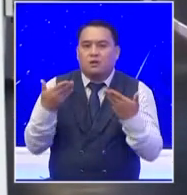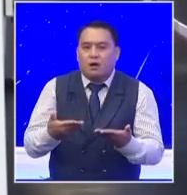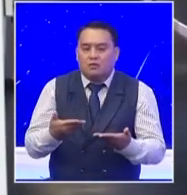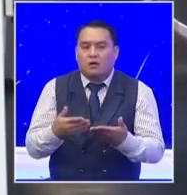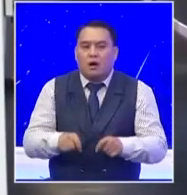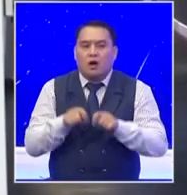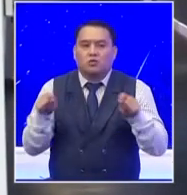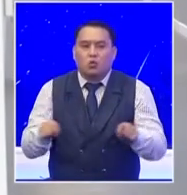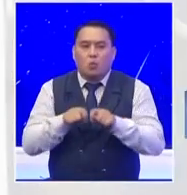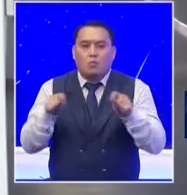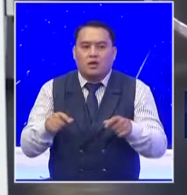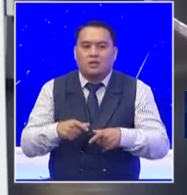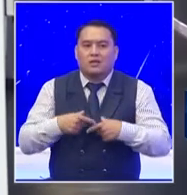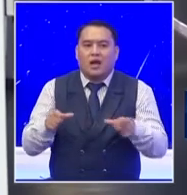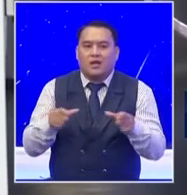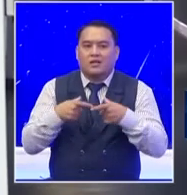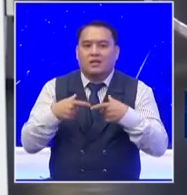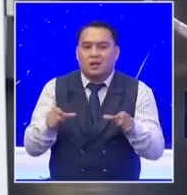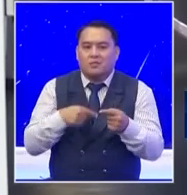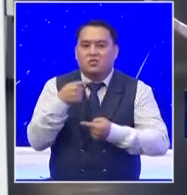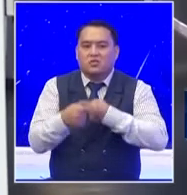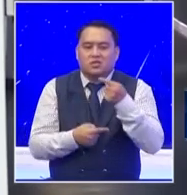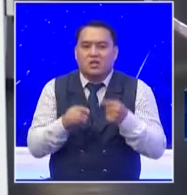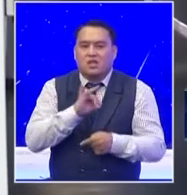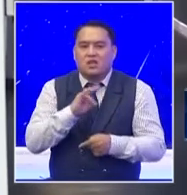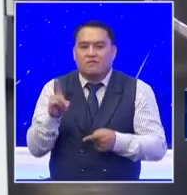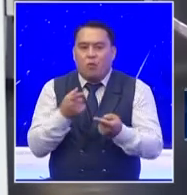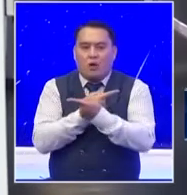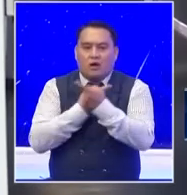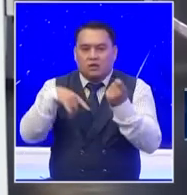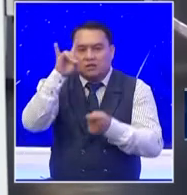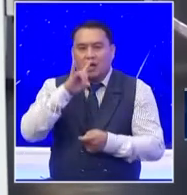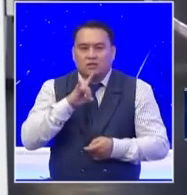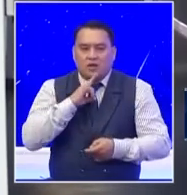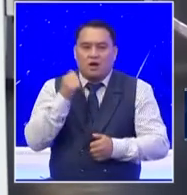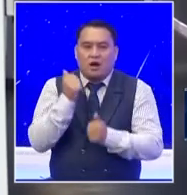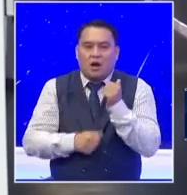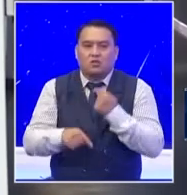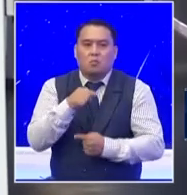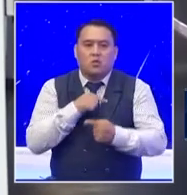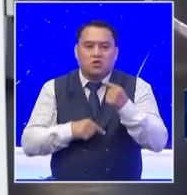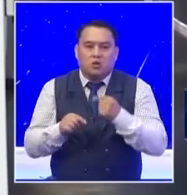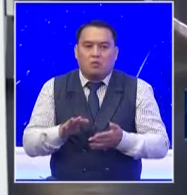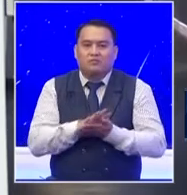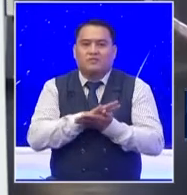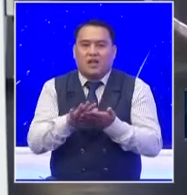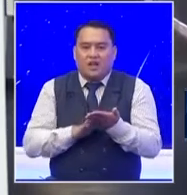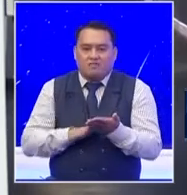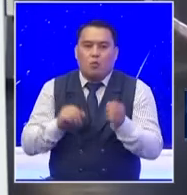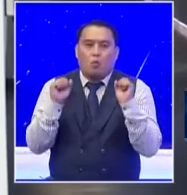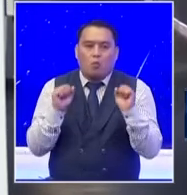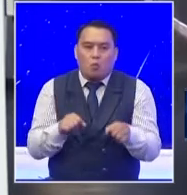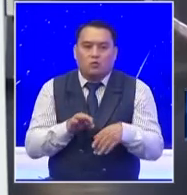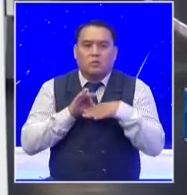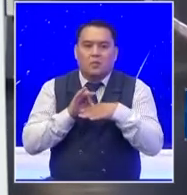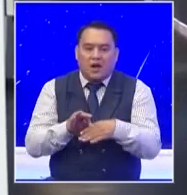запуска объектов поэтапного. Через портал infokazakhstan.kz каждый предприниматель может подать заявку и